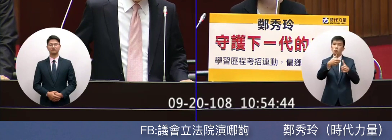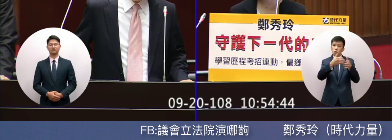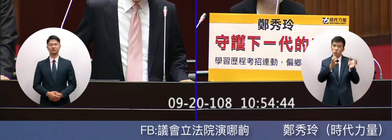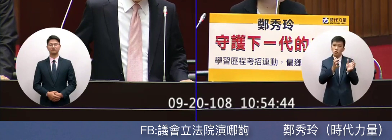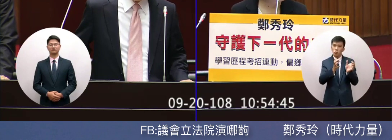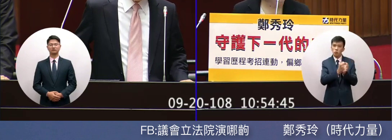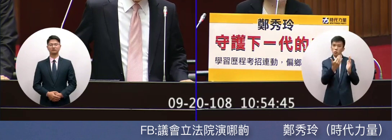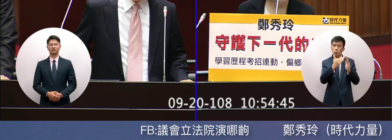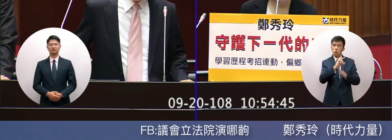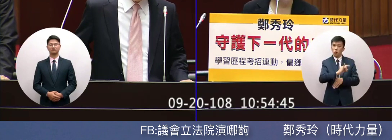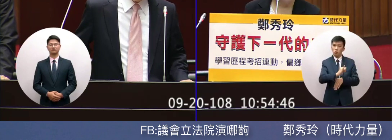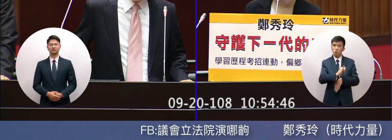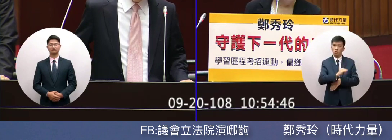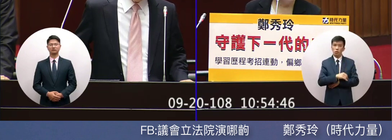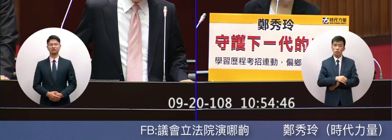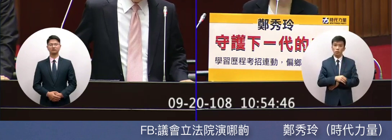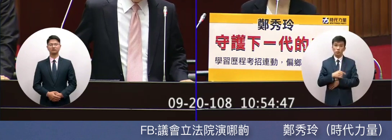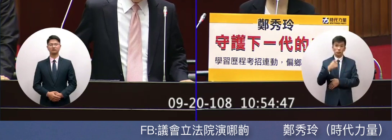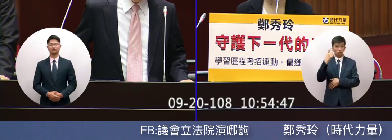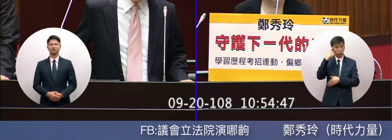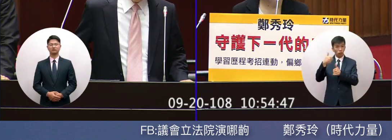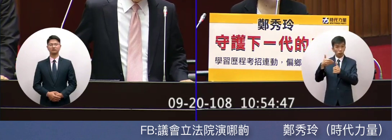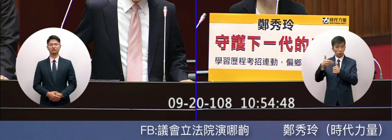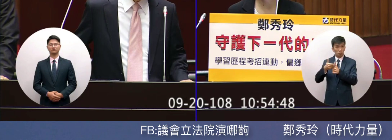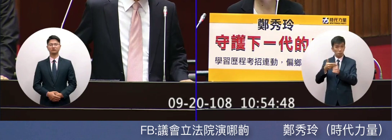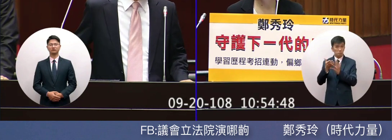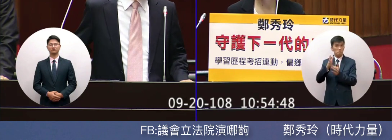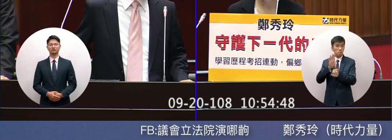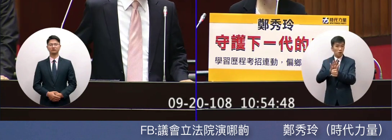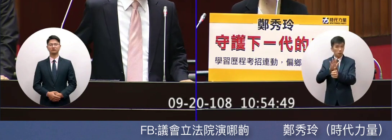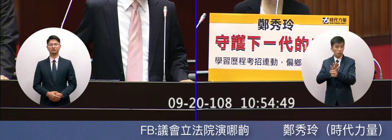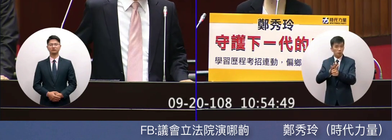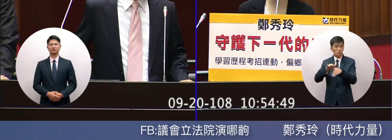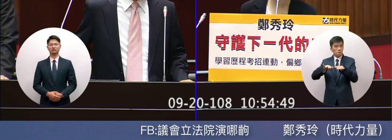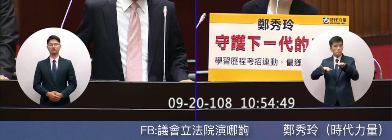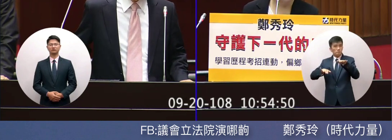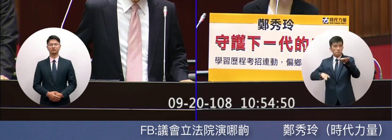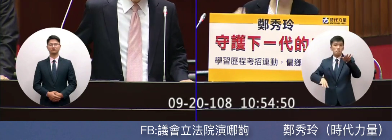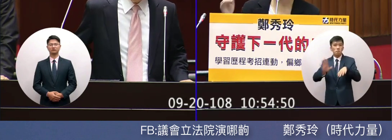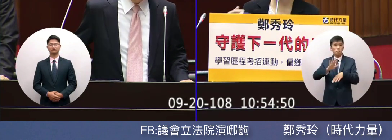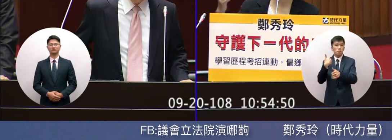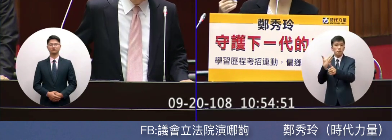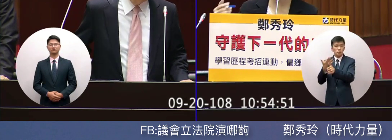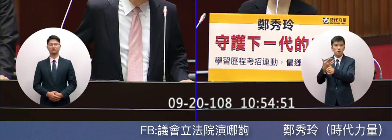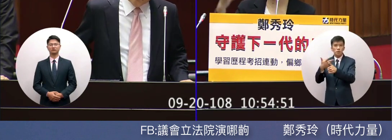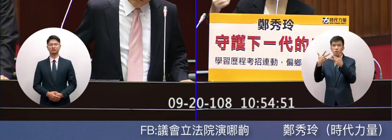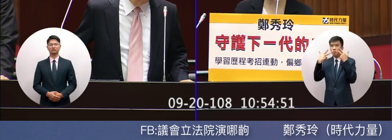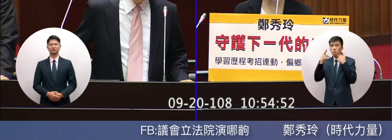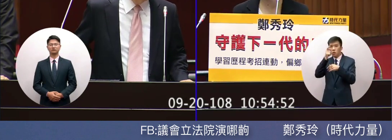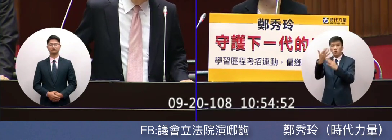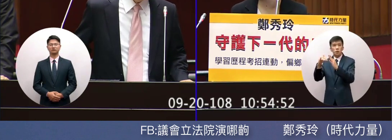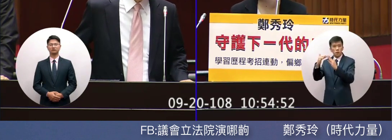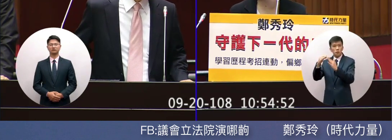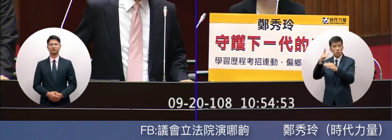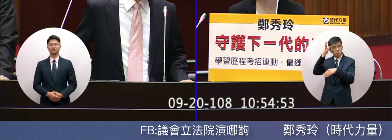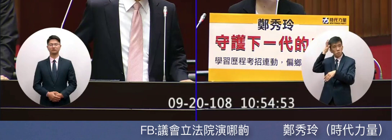希望透过教育让这个阶级反转的这个梦想，对于这个偏乡弱势的小孩，他有个梦想，让他哪一